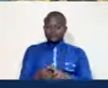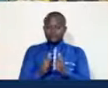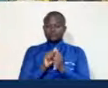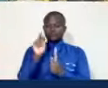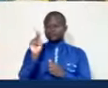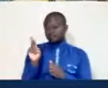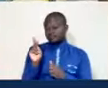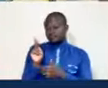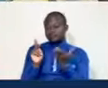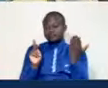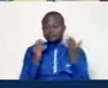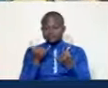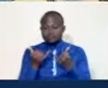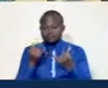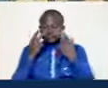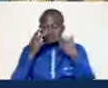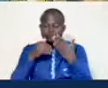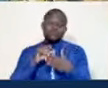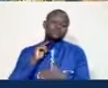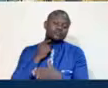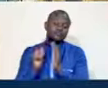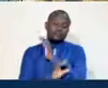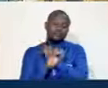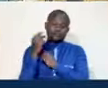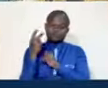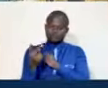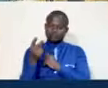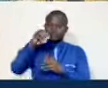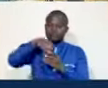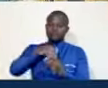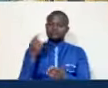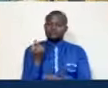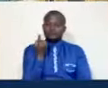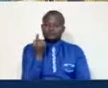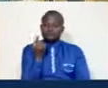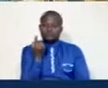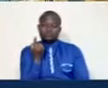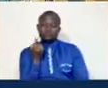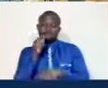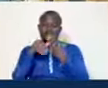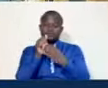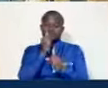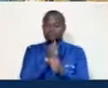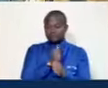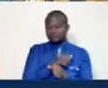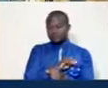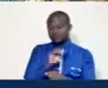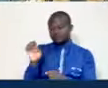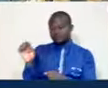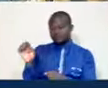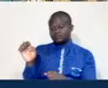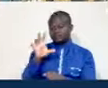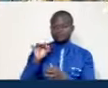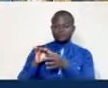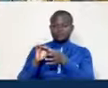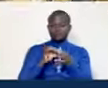Kenya, urabona ko bihita biryoha. Ni ibihugu bibiri biri unique. Even wa ushaka gukora Eastern Union cyangwa